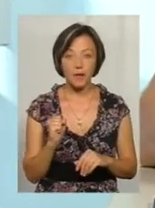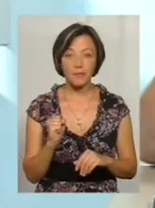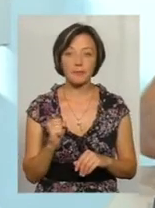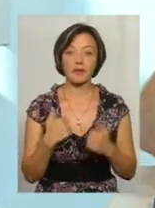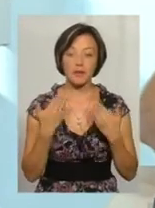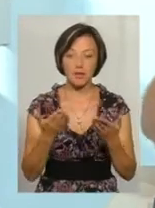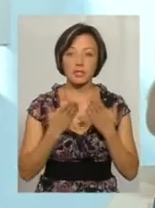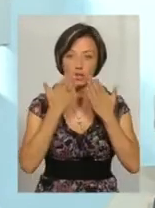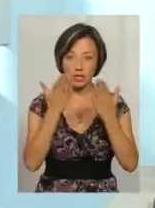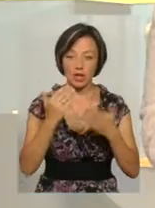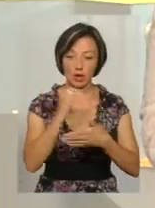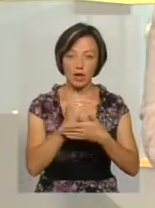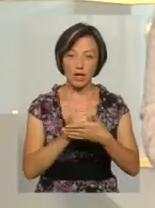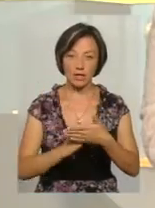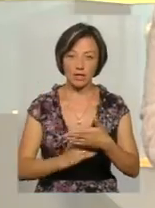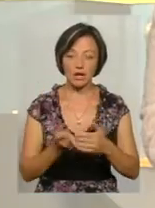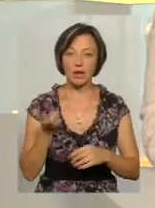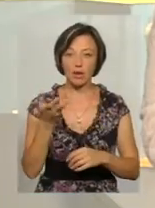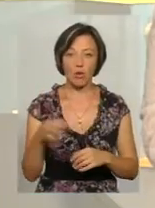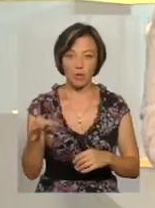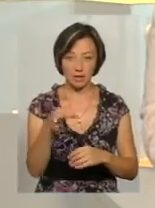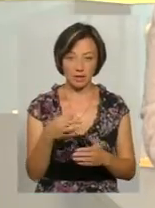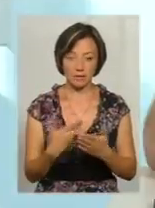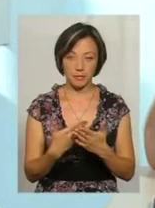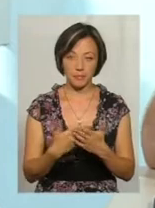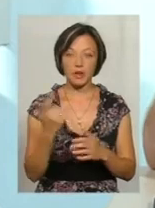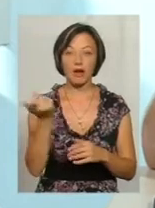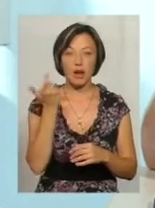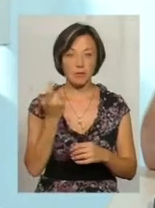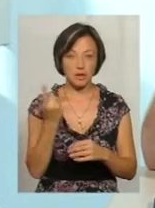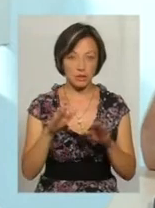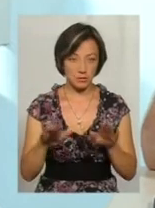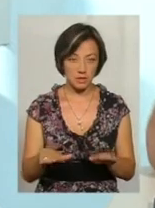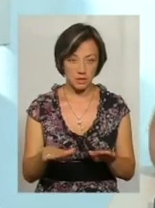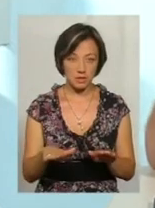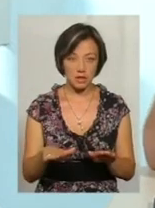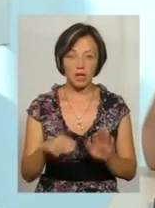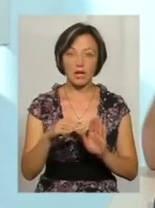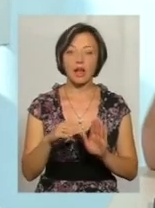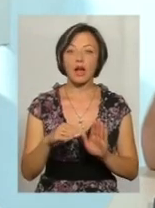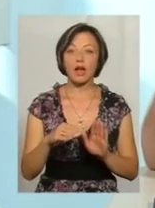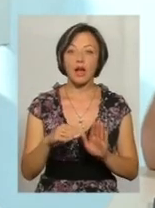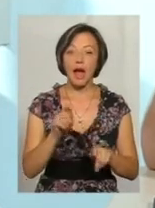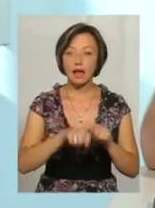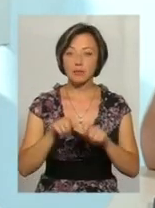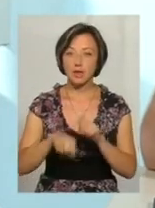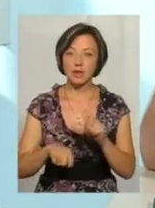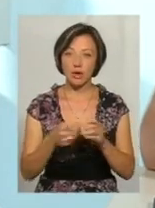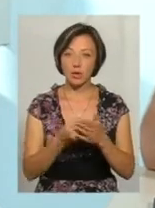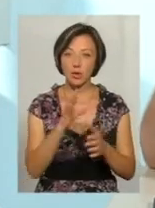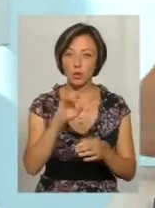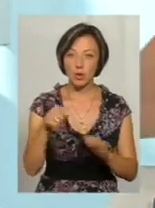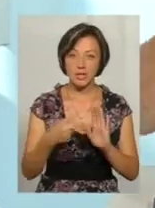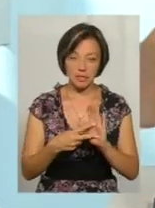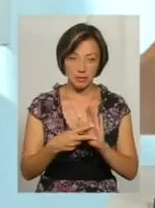я вам зараз зачитаю рейтинги кількох областей. Харківська перше місце. рейтинг експертної оцінки 0,7.